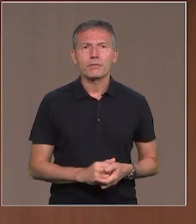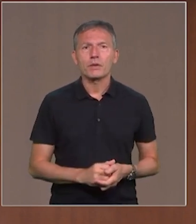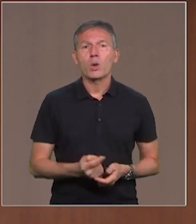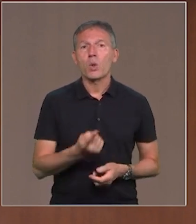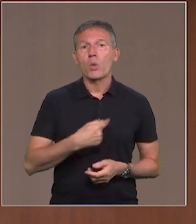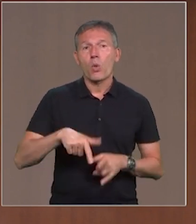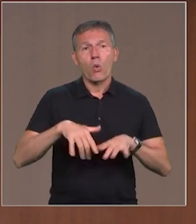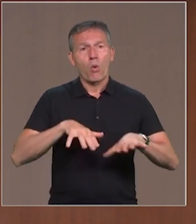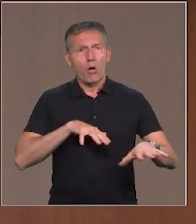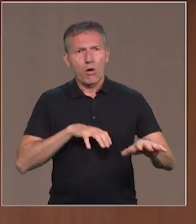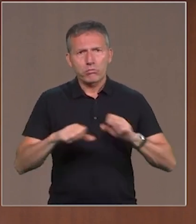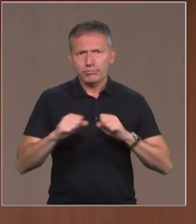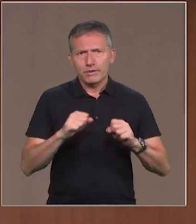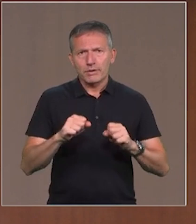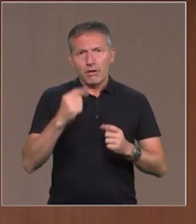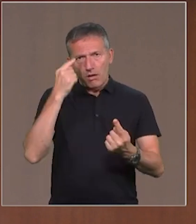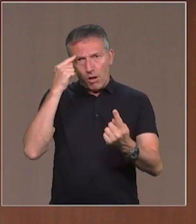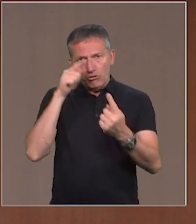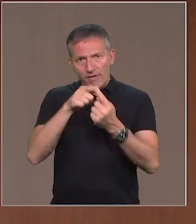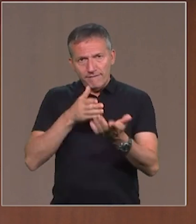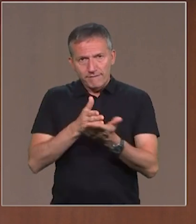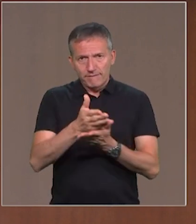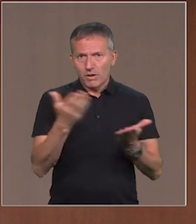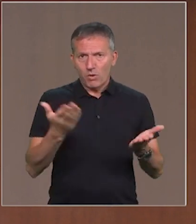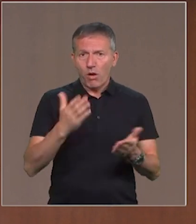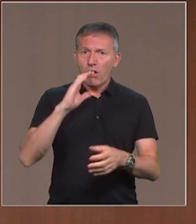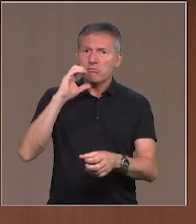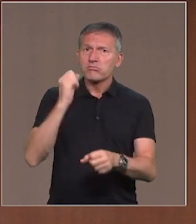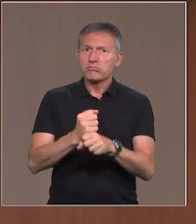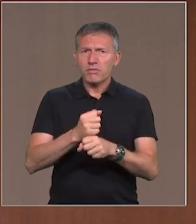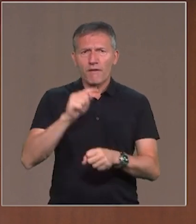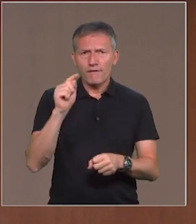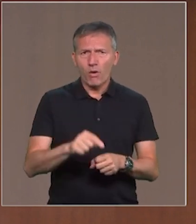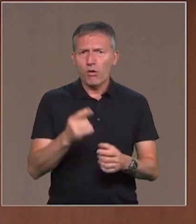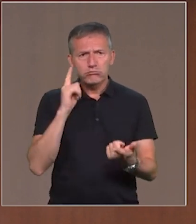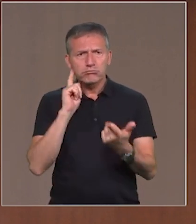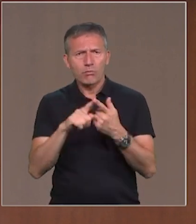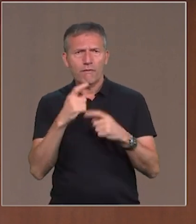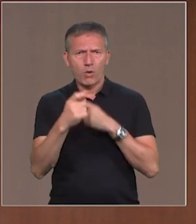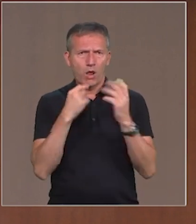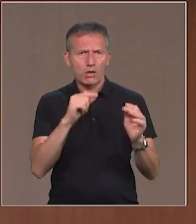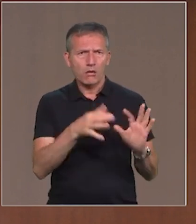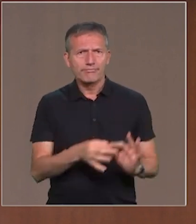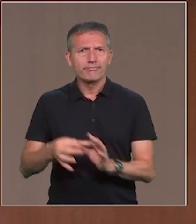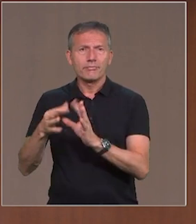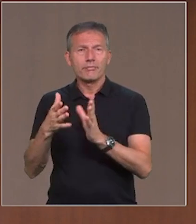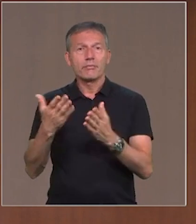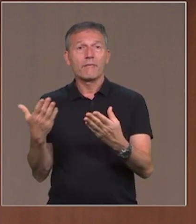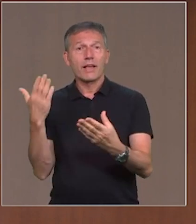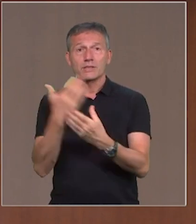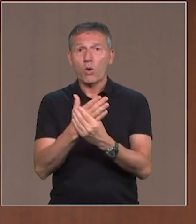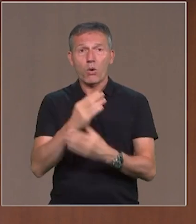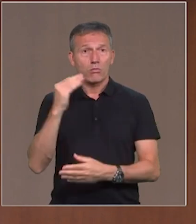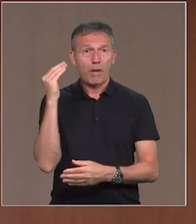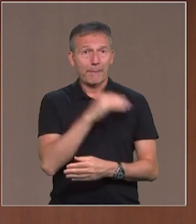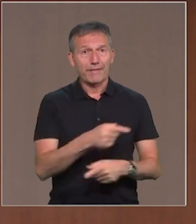Nous avons agi guidés par un objectif, aucune impunité face aux violences. Grâce à cette intervention forte et rapide